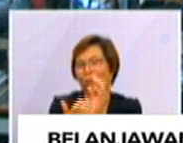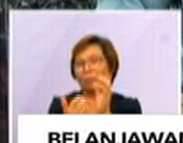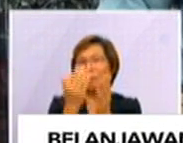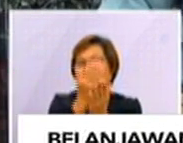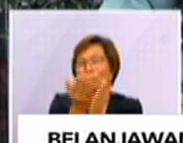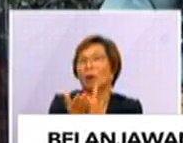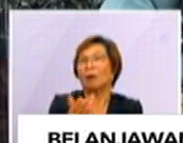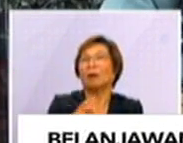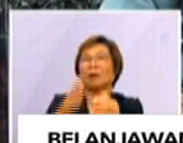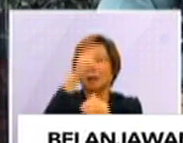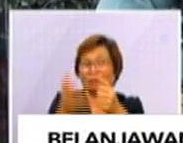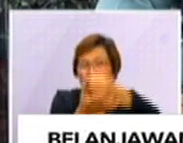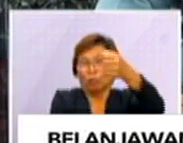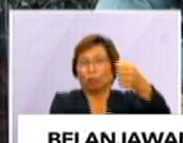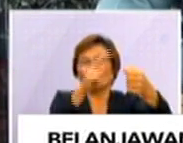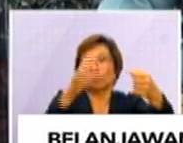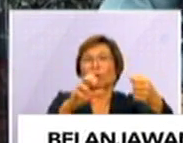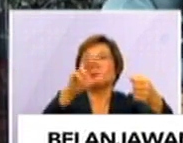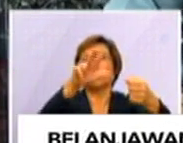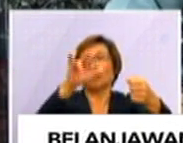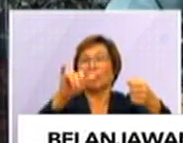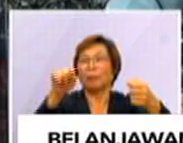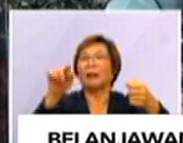hadapan dan mementingkan kemahuan rakyat.